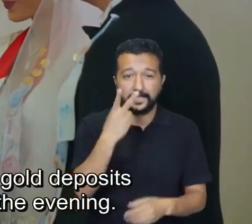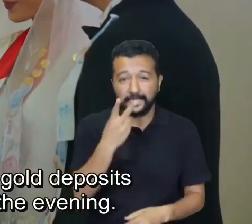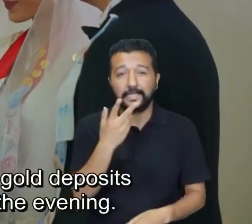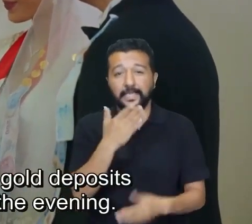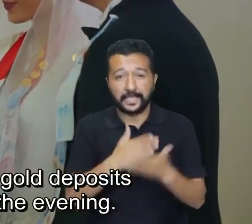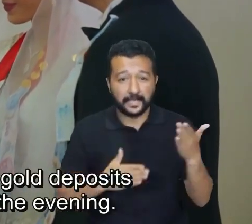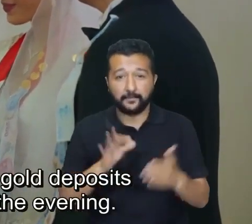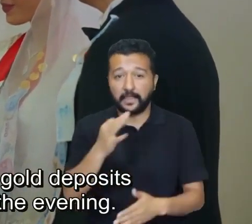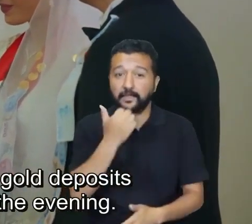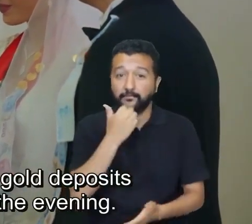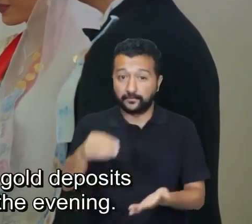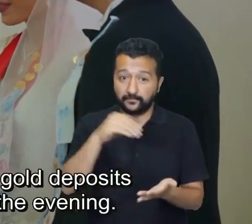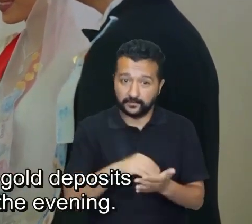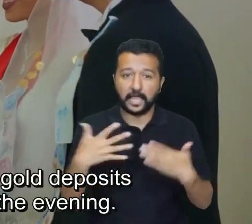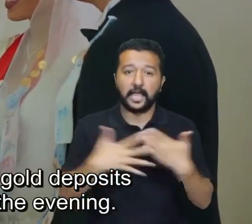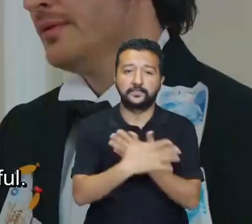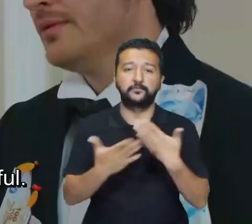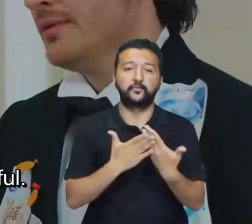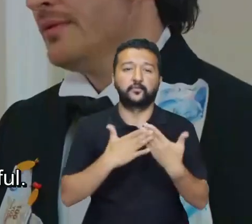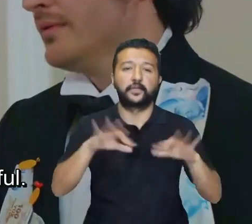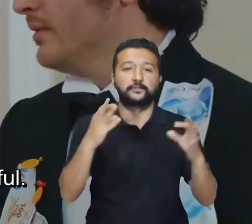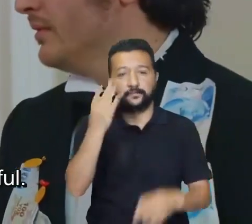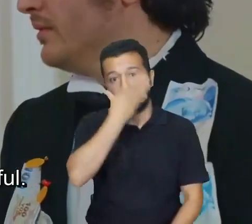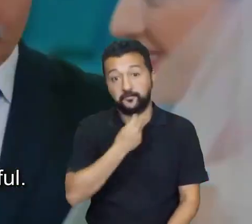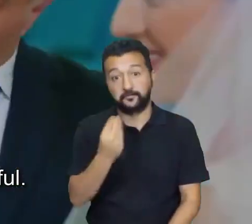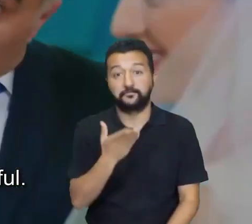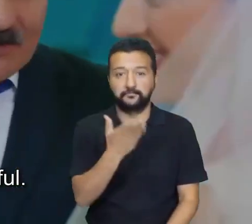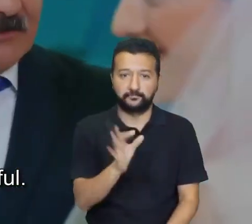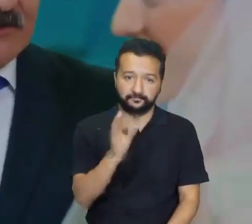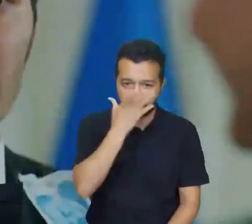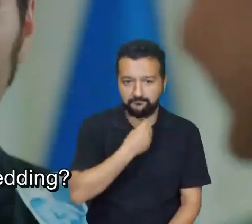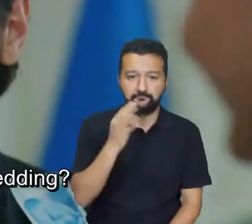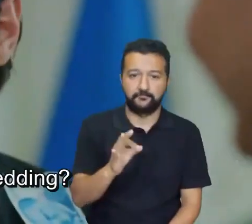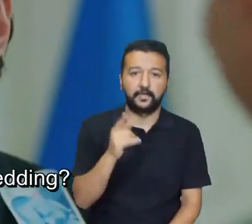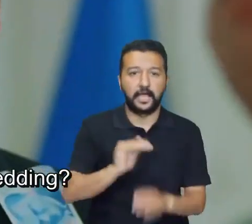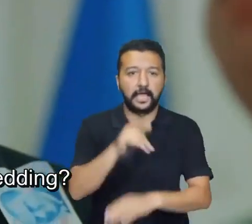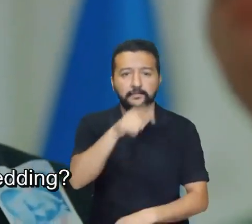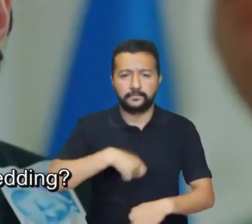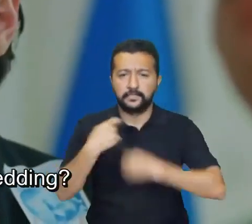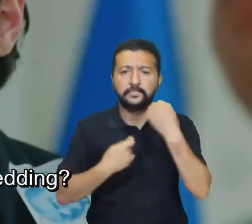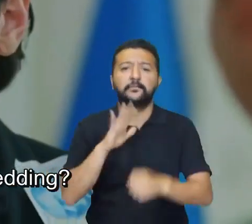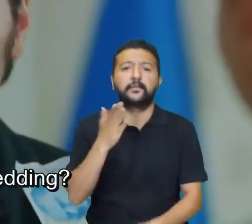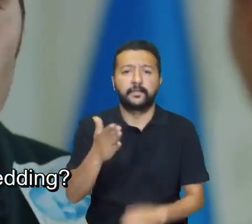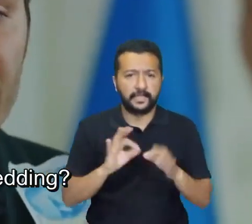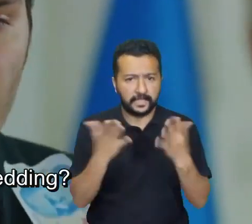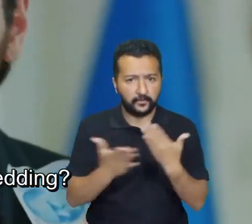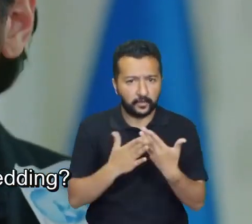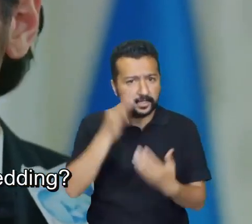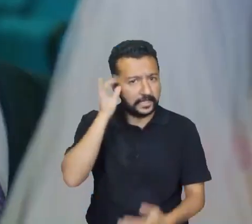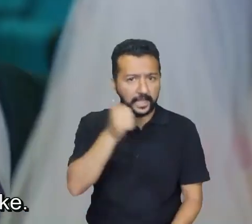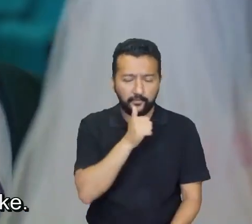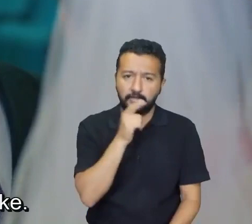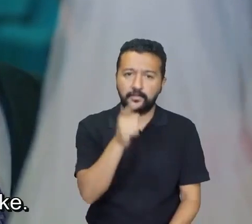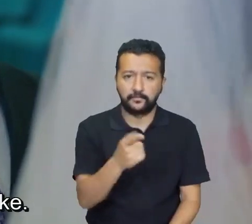2,5 aldın kaporu aldın mı akşama düğün hazır. Güzelmiş. Güzel. Hayatım saçmalama. Ne düğünü, deli bu